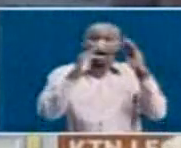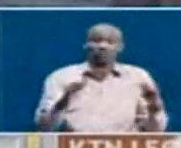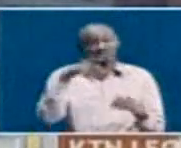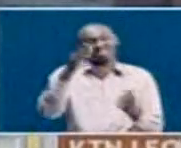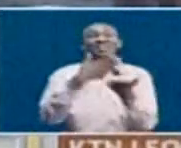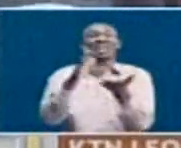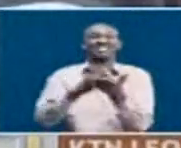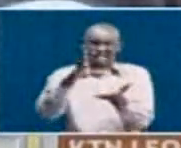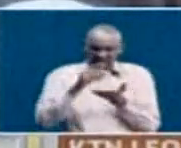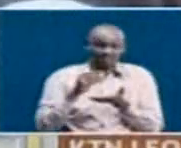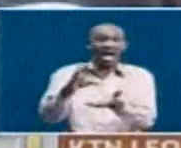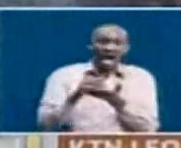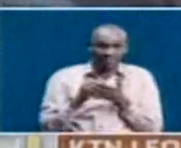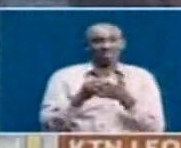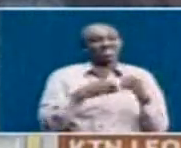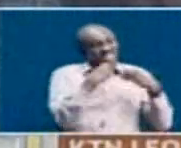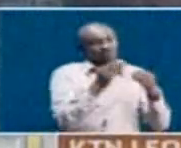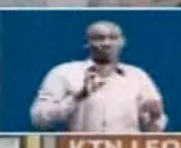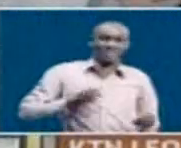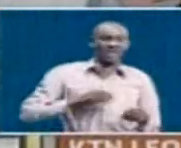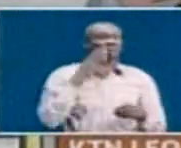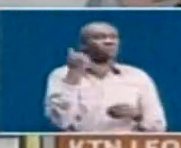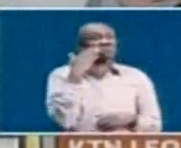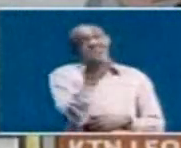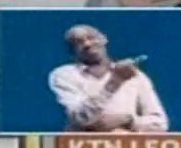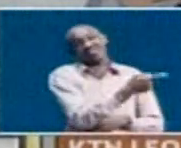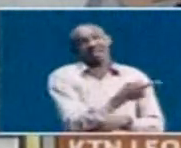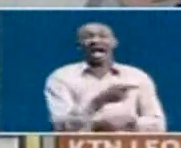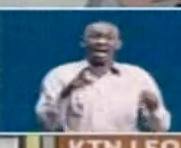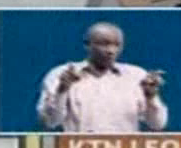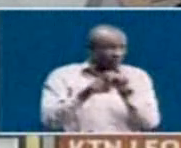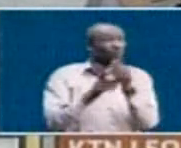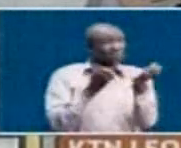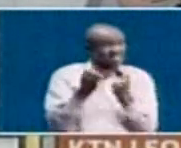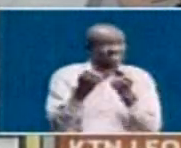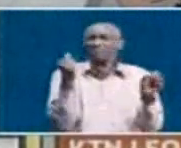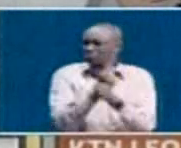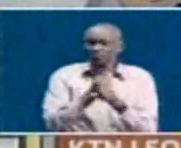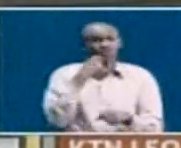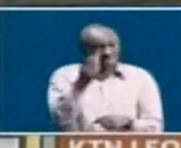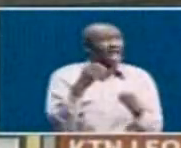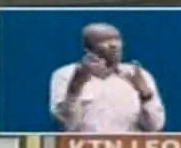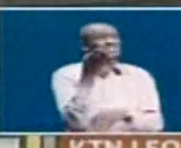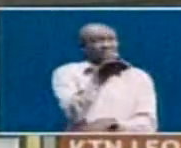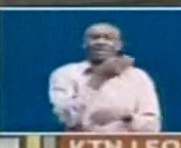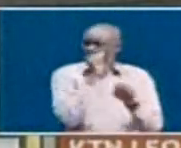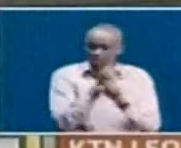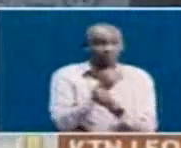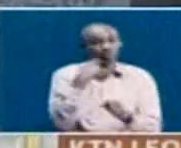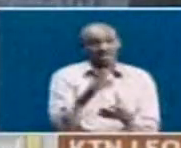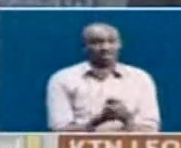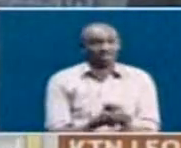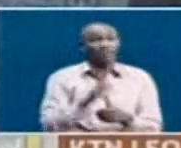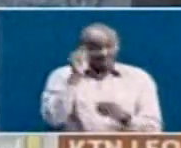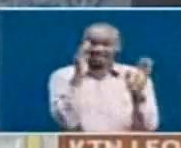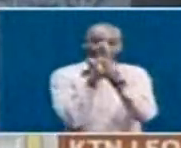rent, anaenda kupatia mama nje. Hata biashara ukifanya uwezi kumwambia pesa yako ile umepata yote,